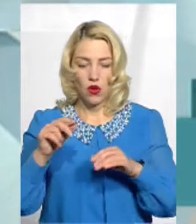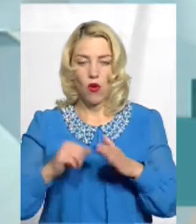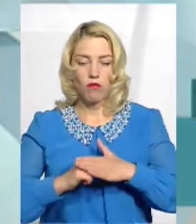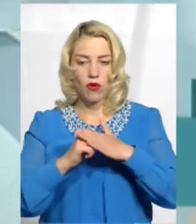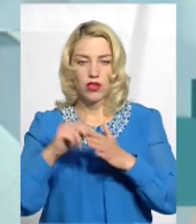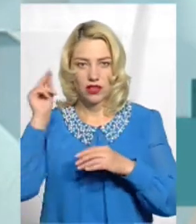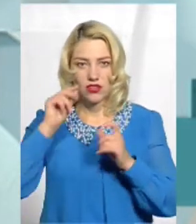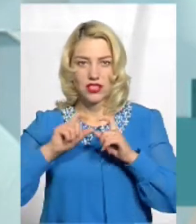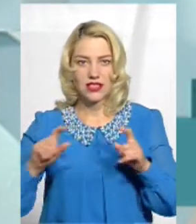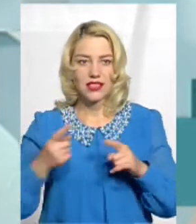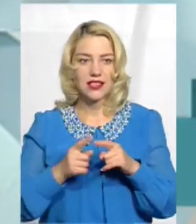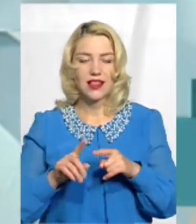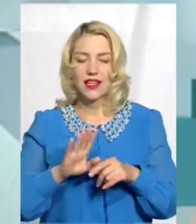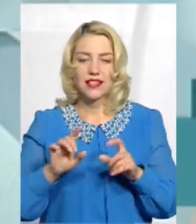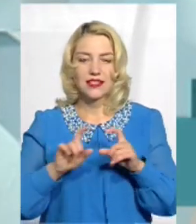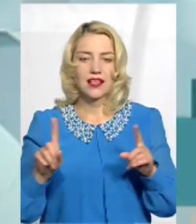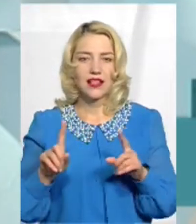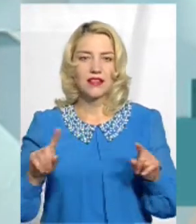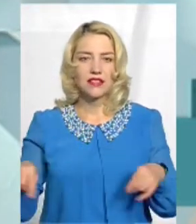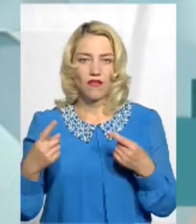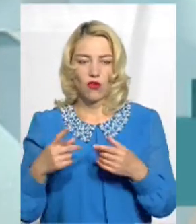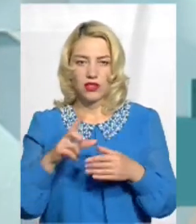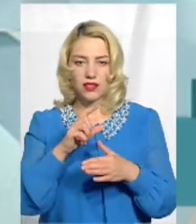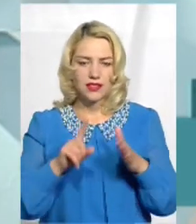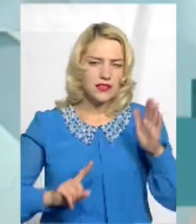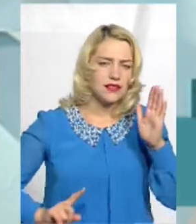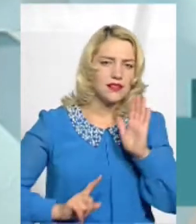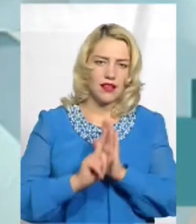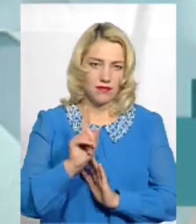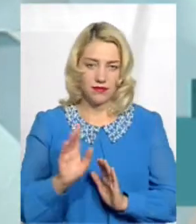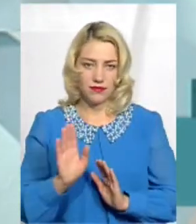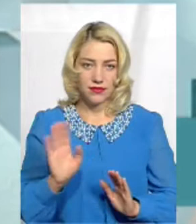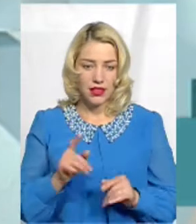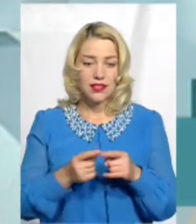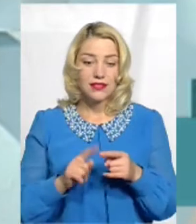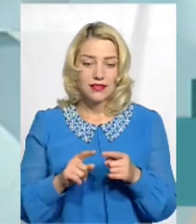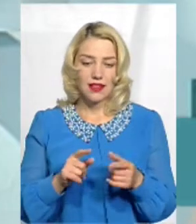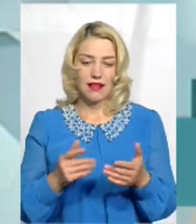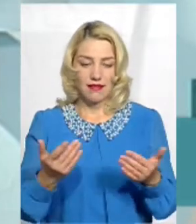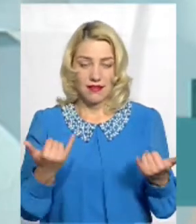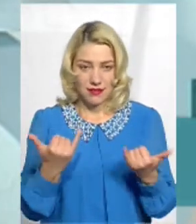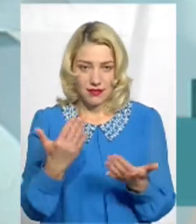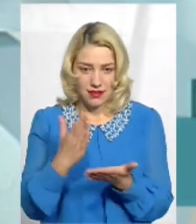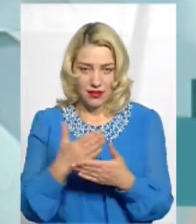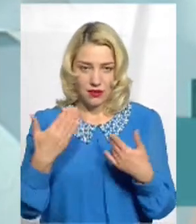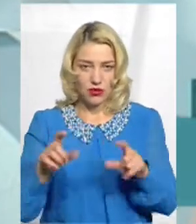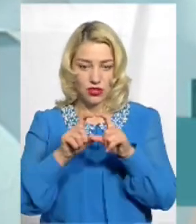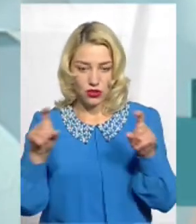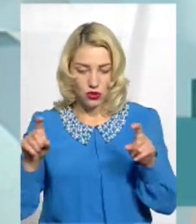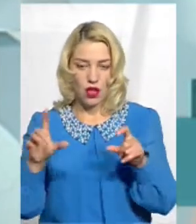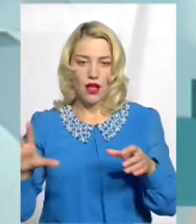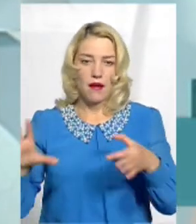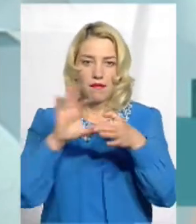навчальний заклад – це не заклад, який створюється, ну, скажімо, з фундаменту. Це заклад, який змінює існуючий заклад, який приєднує філії